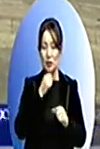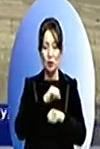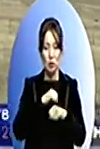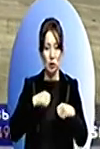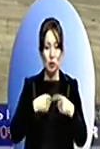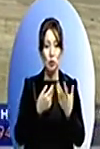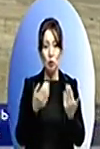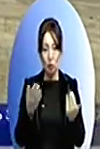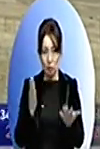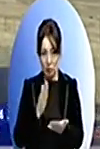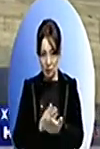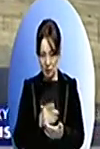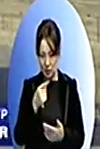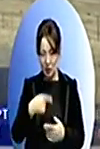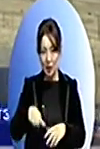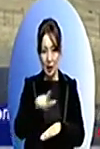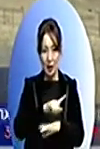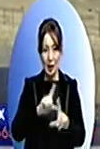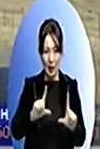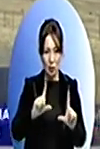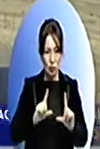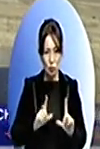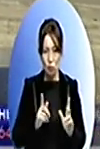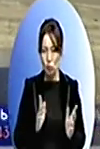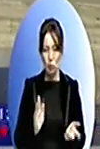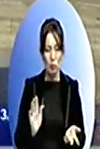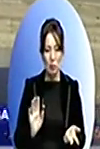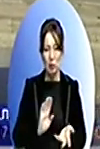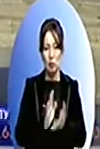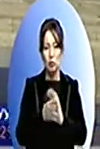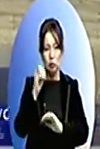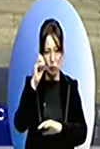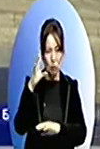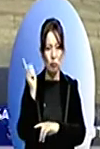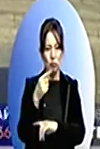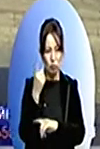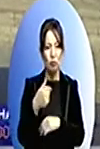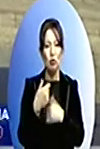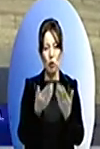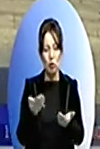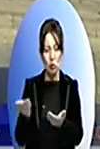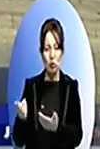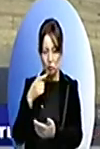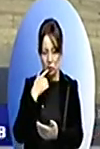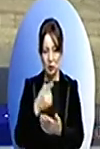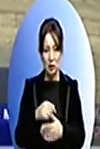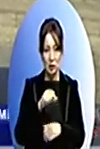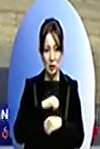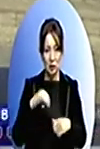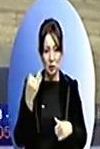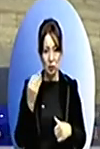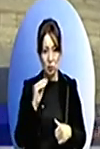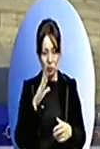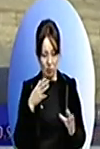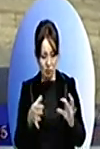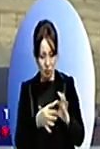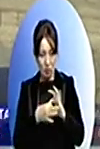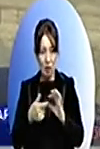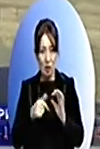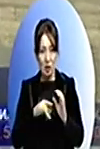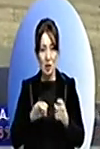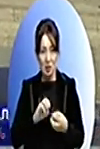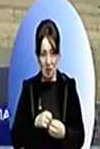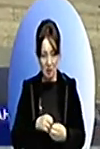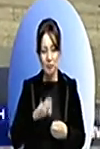шиг байна. За тэгэхээр газрын зөвшөөрөл гэхгүйгээр ямар ч үсэн бид нар тог цахилгаантай болгоё гэж байна. Иргэнийх нь үнэлгээг нь гэрээг нь нээгээд дараад